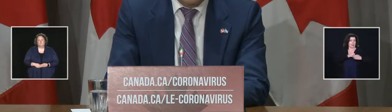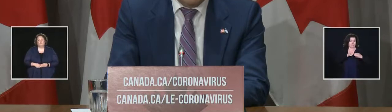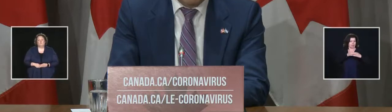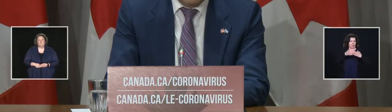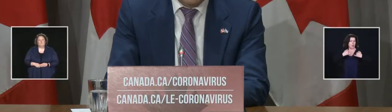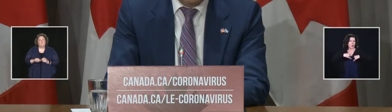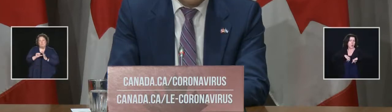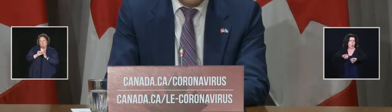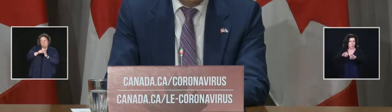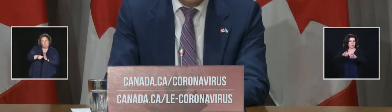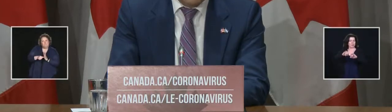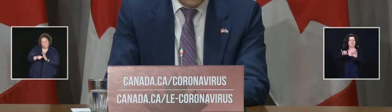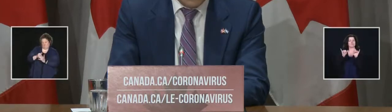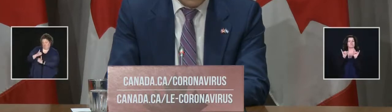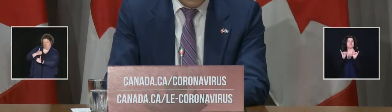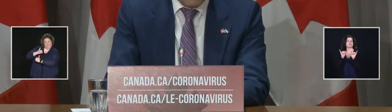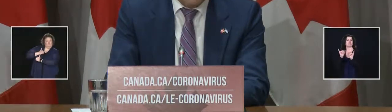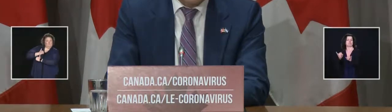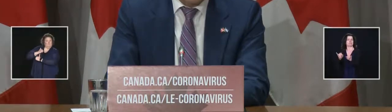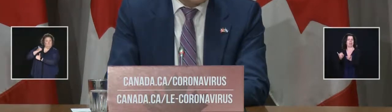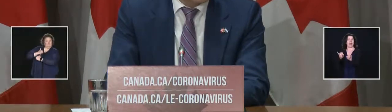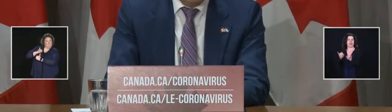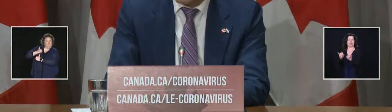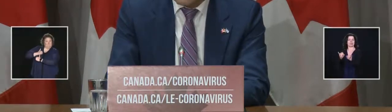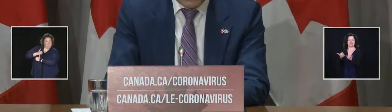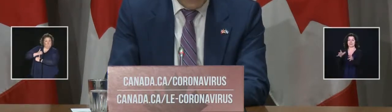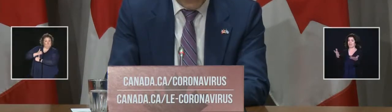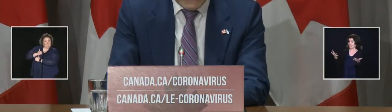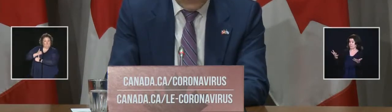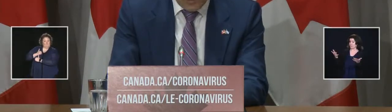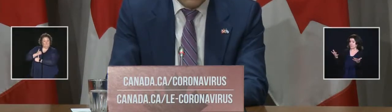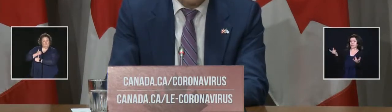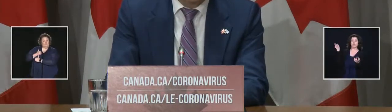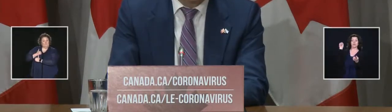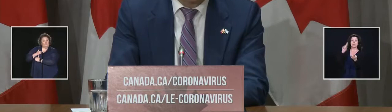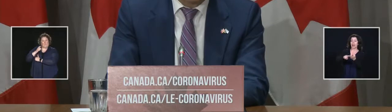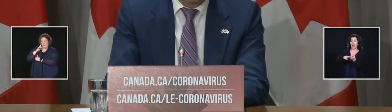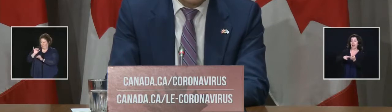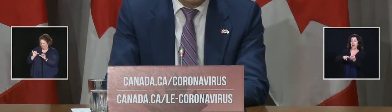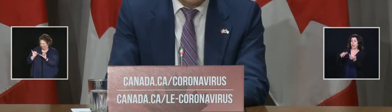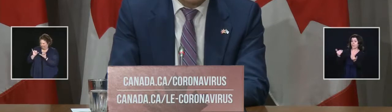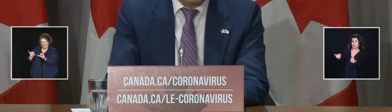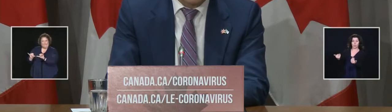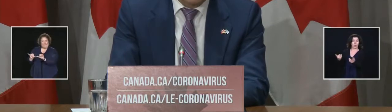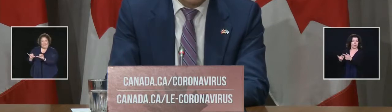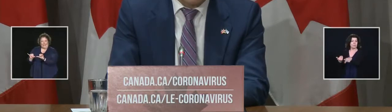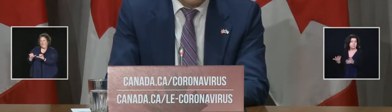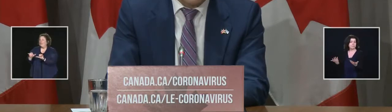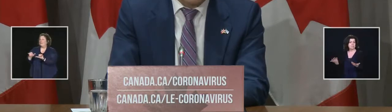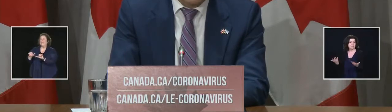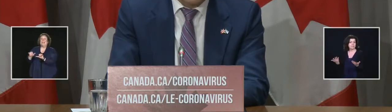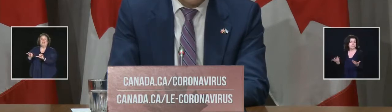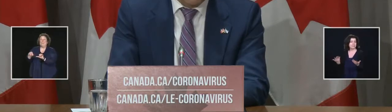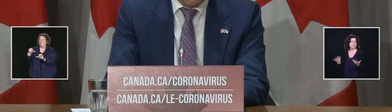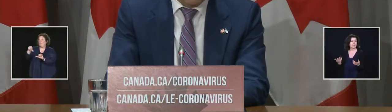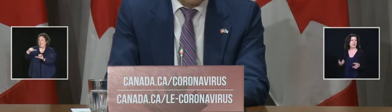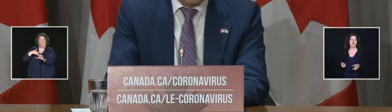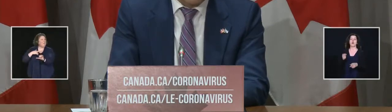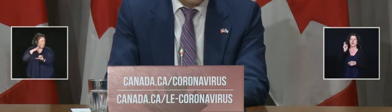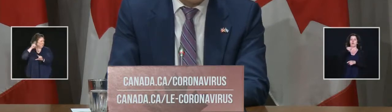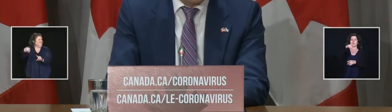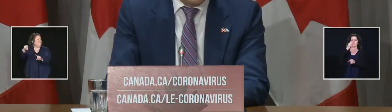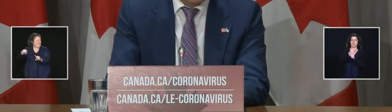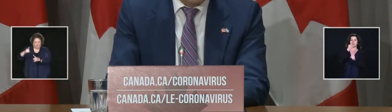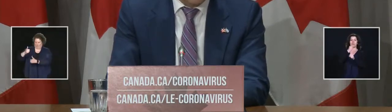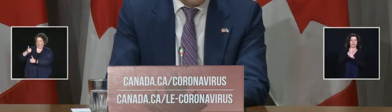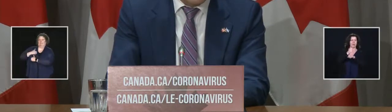longtemps que leur présence va être nécessaire. Et évidemment, les conditions de travail de ces forces armées canadiennes vont